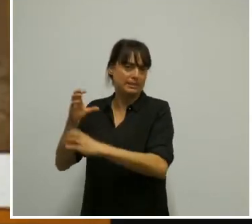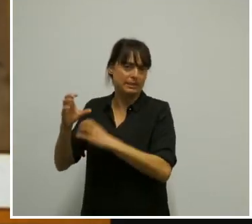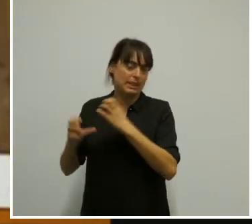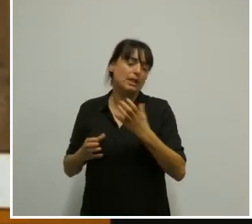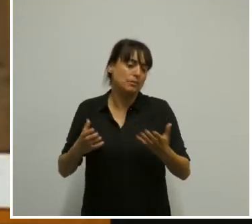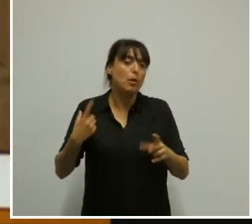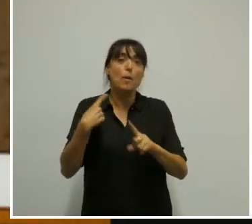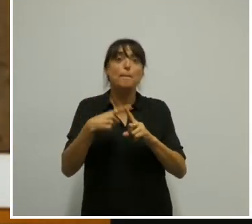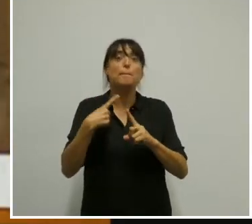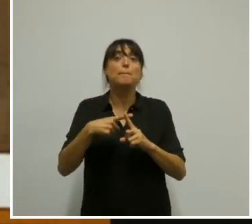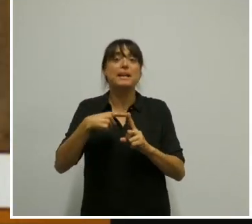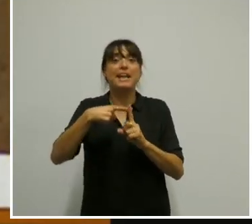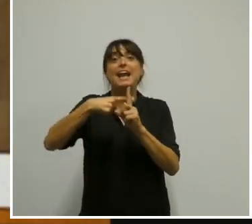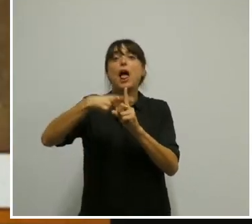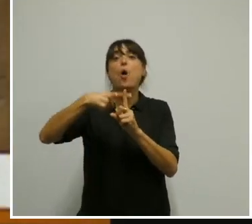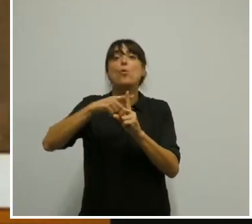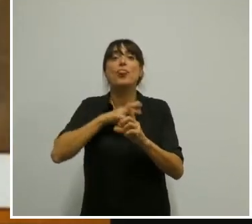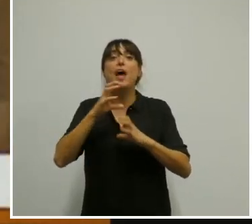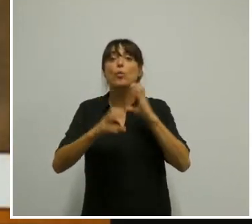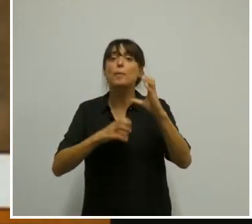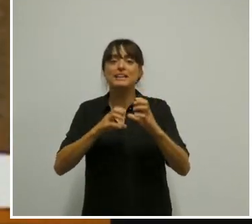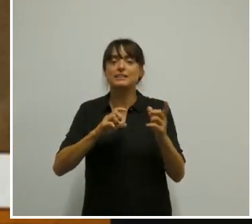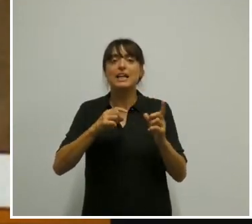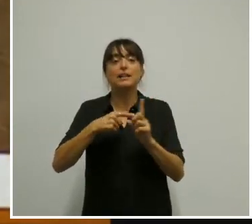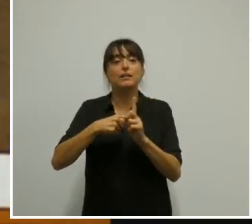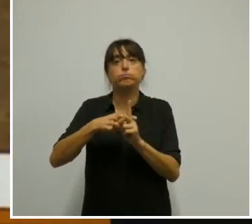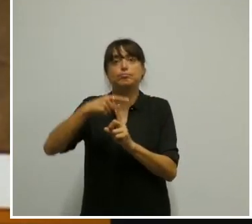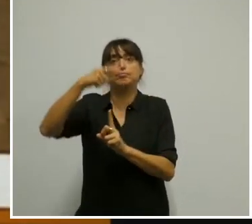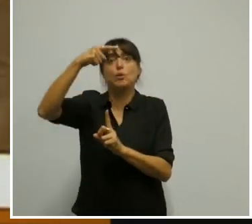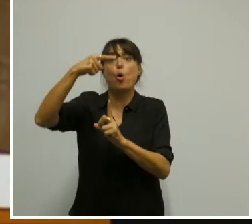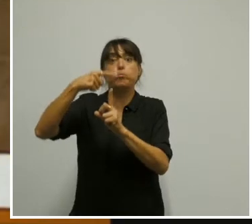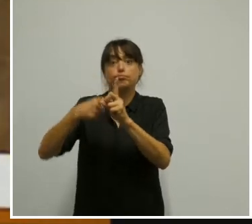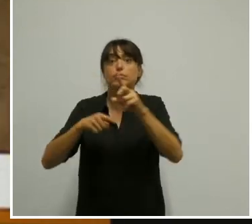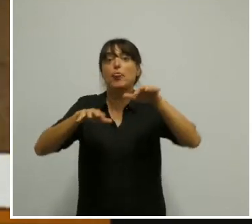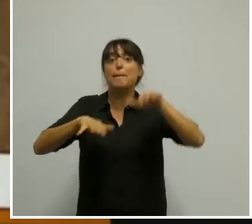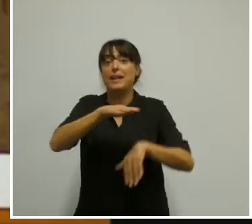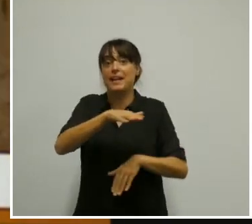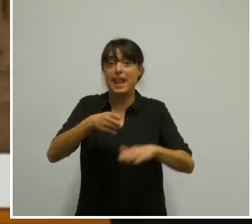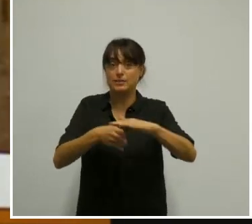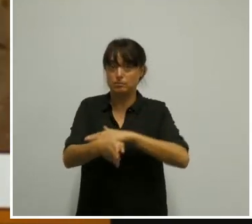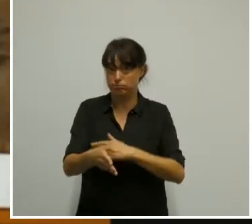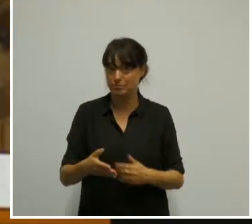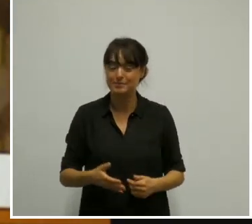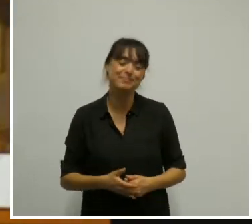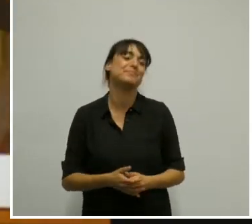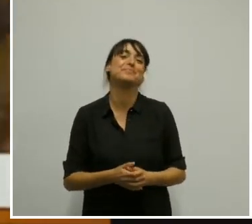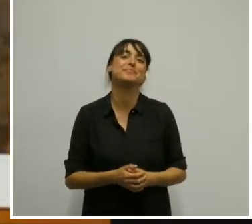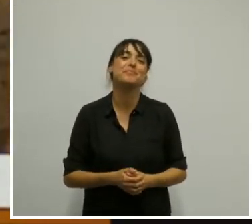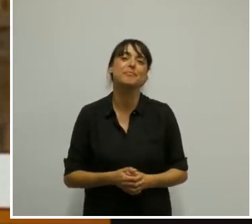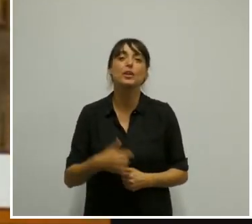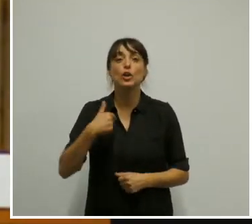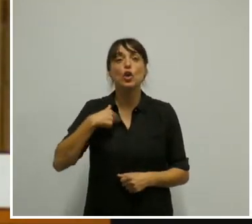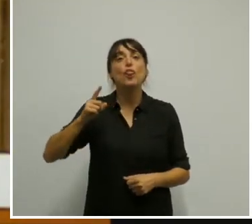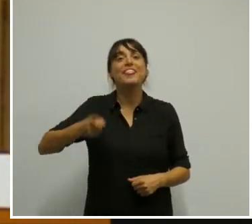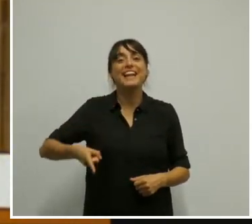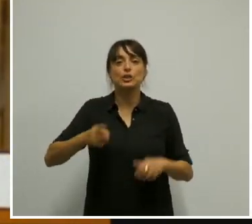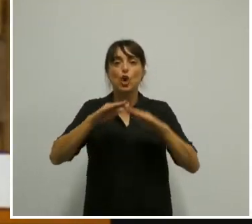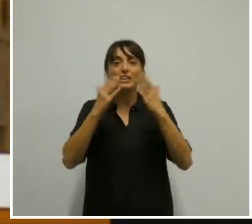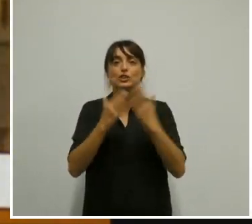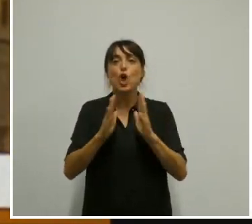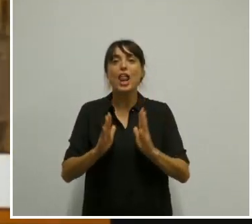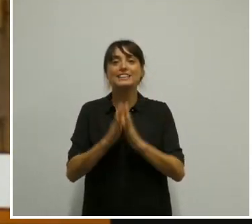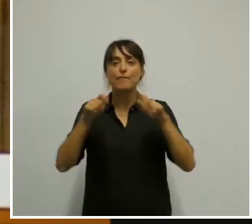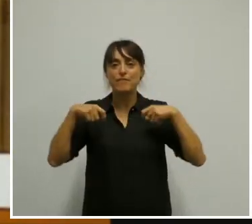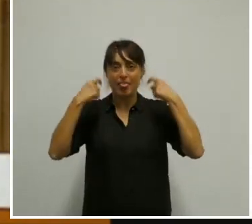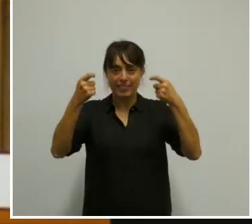tenen. Hi havia una altra pregunta per aquí, em sembla? Sí, Alberto. Hola, bona tarda. Soc Antonio José Benito, director de l'Escola San Francisco, que